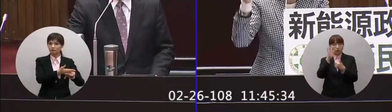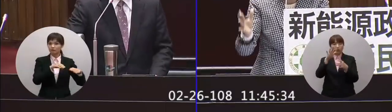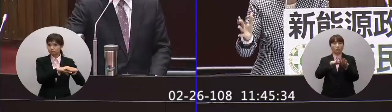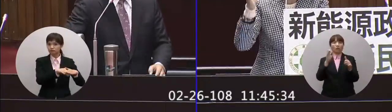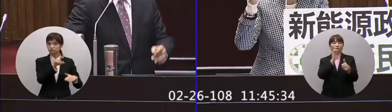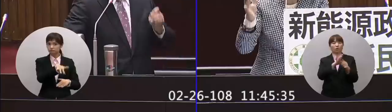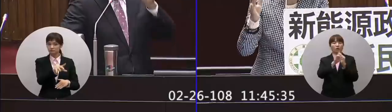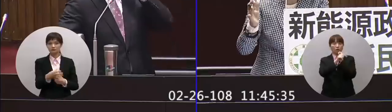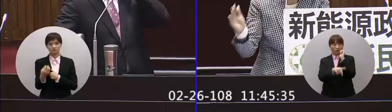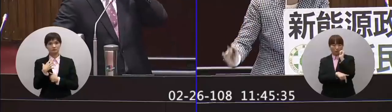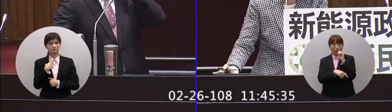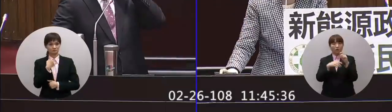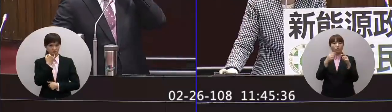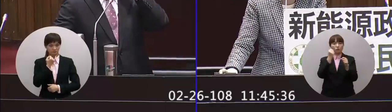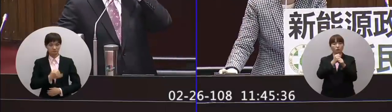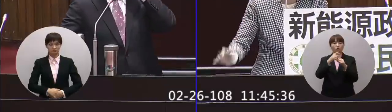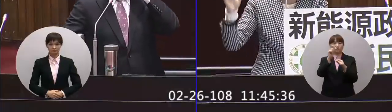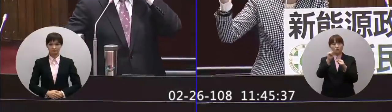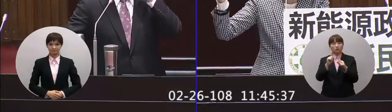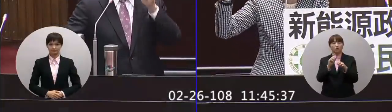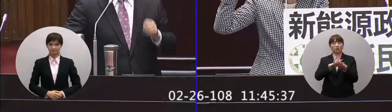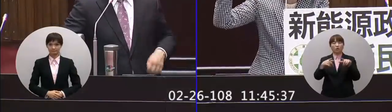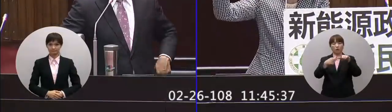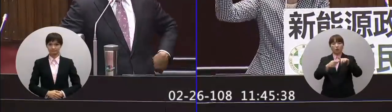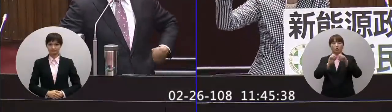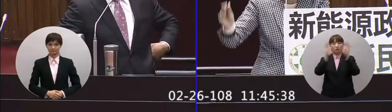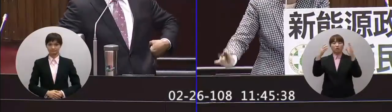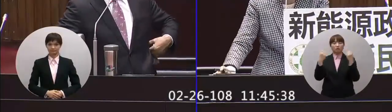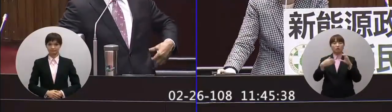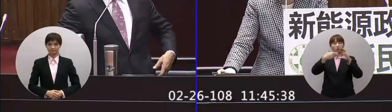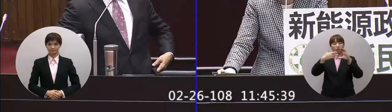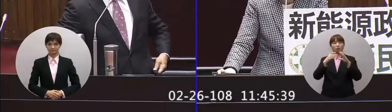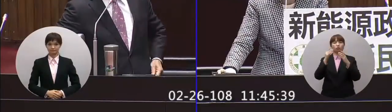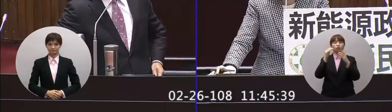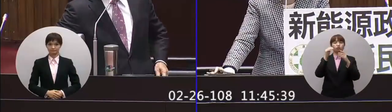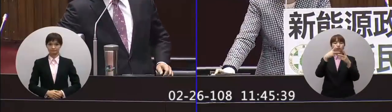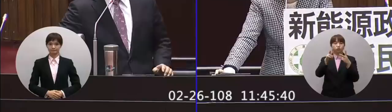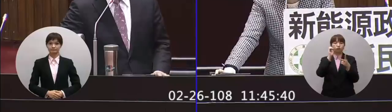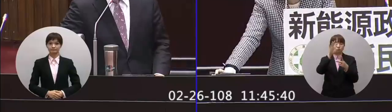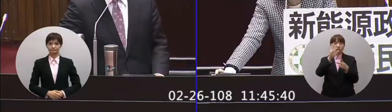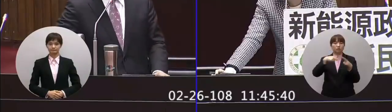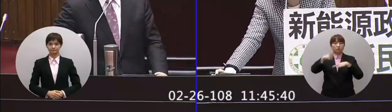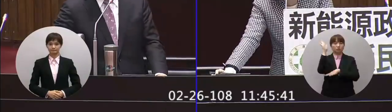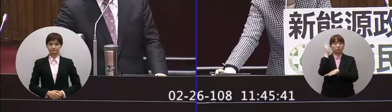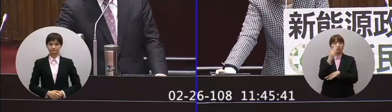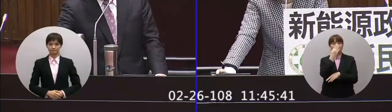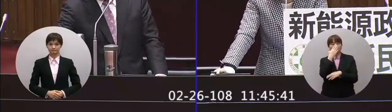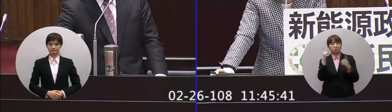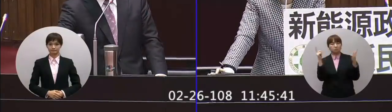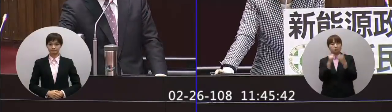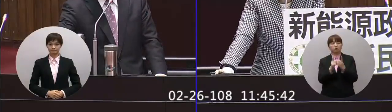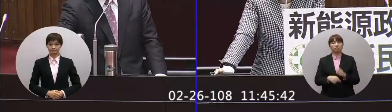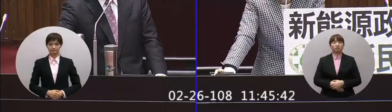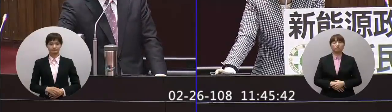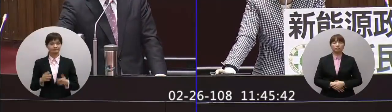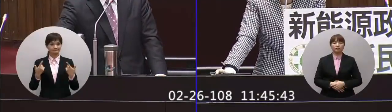这个方法到底该如何解啊。他们公开都已经在媒体上投书了， 那 看起来行政院是不敢接下这个暂帖